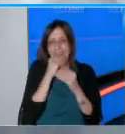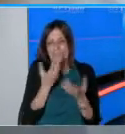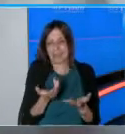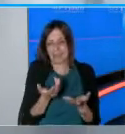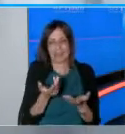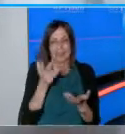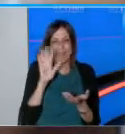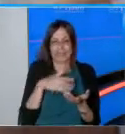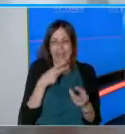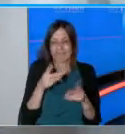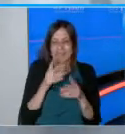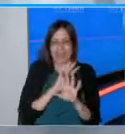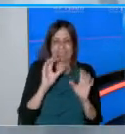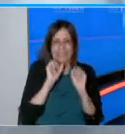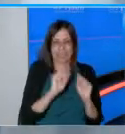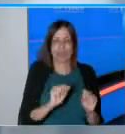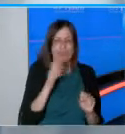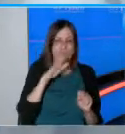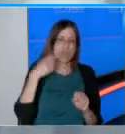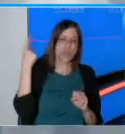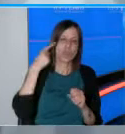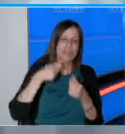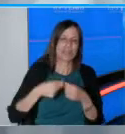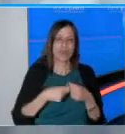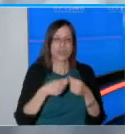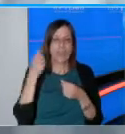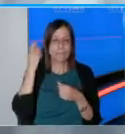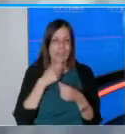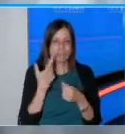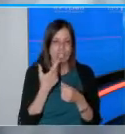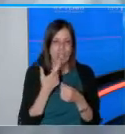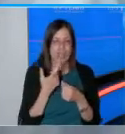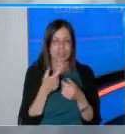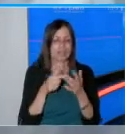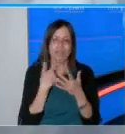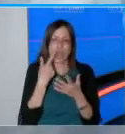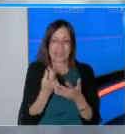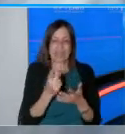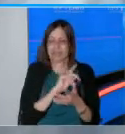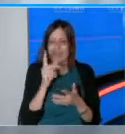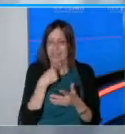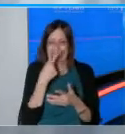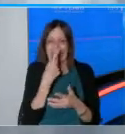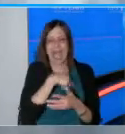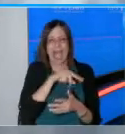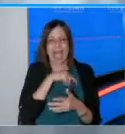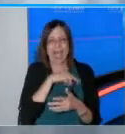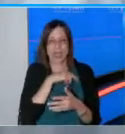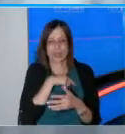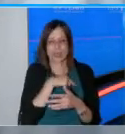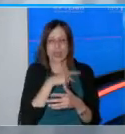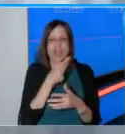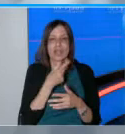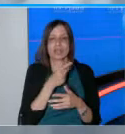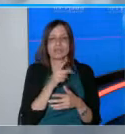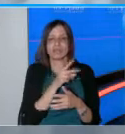הוא מאוים. הוא מאוים על ידי ארגוני הפשע. אני גם רוצה... אז בוא, לא גם... נגלגל את האחריות. לא אני... נגלגל. רגע, למשטרת טלב, ישראל,